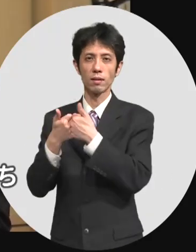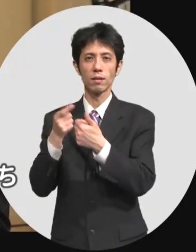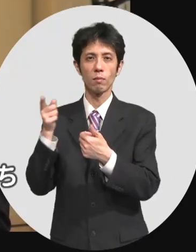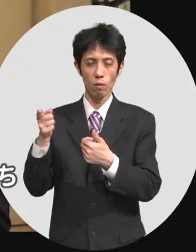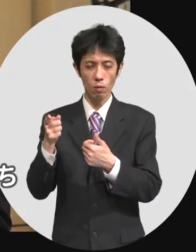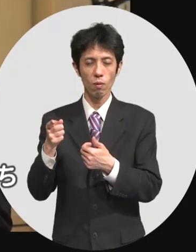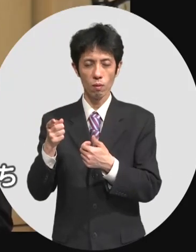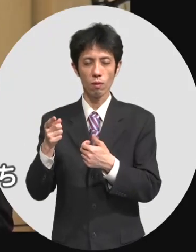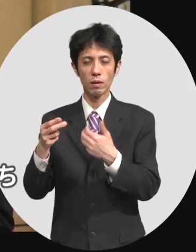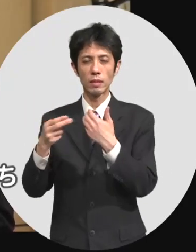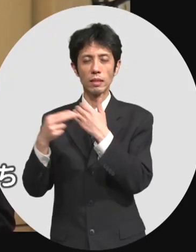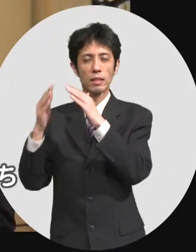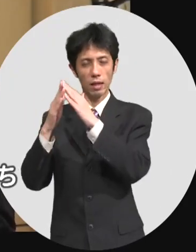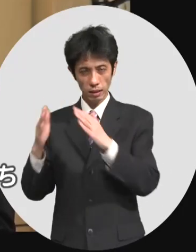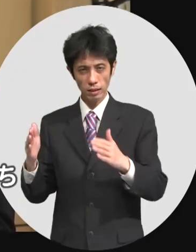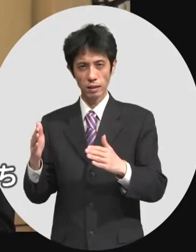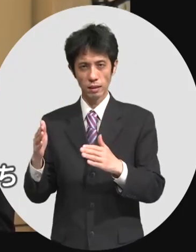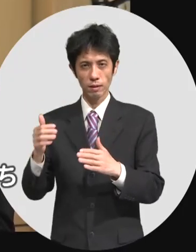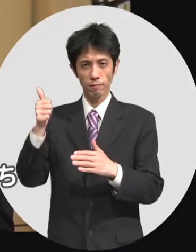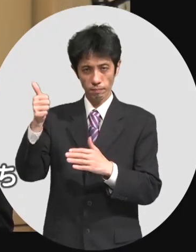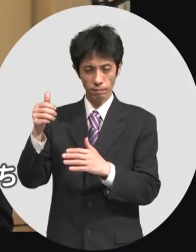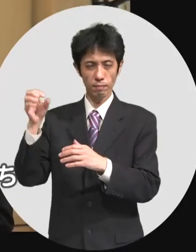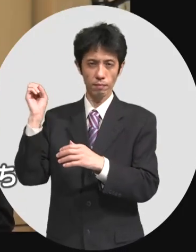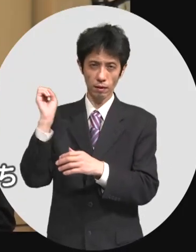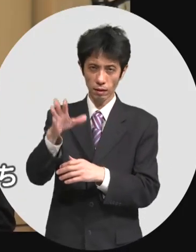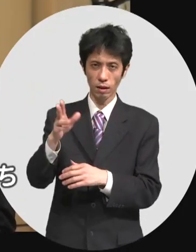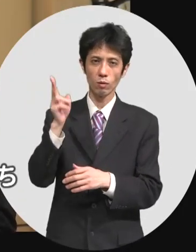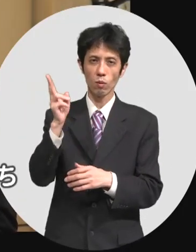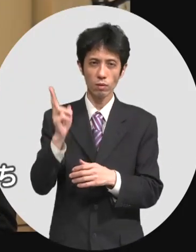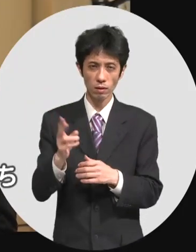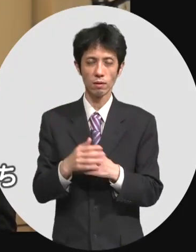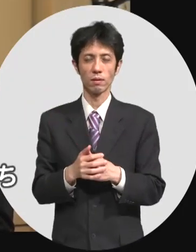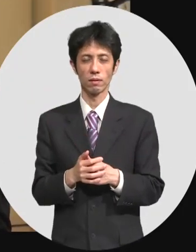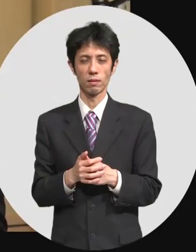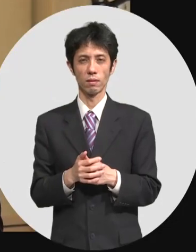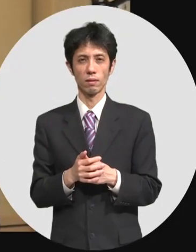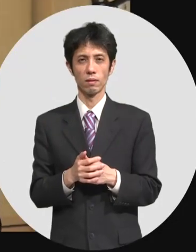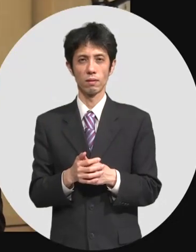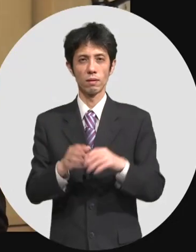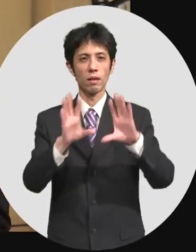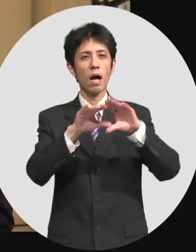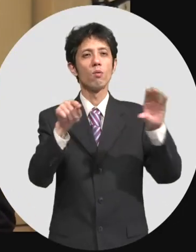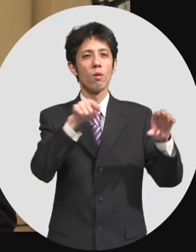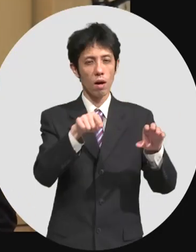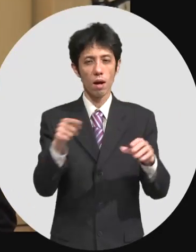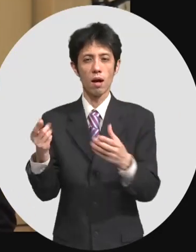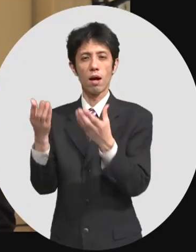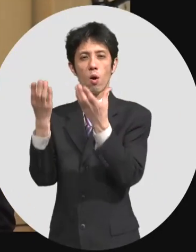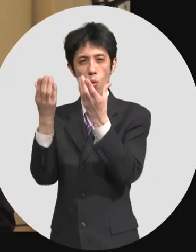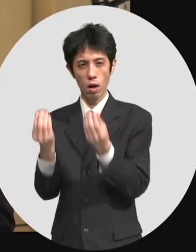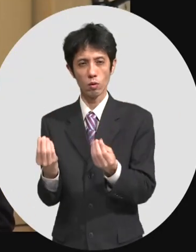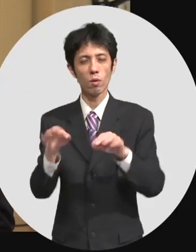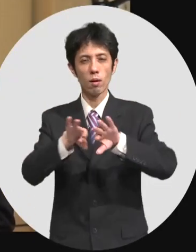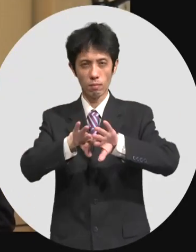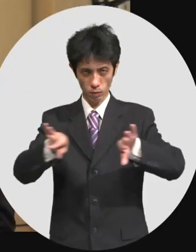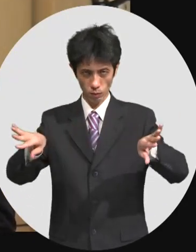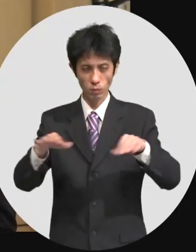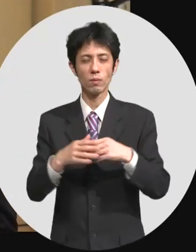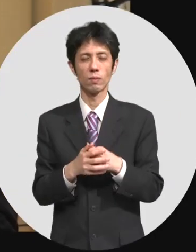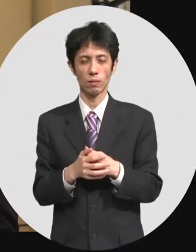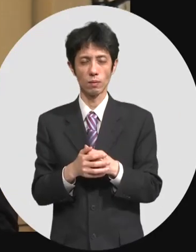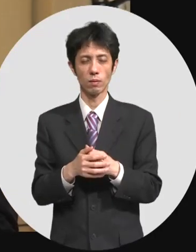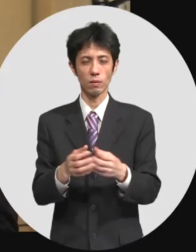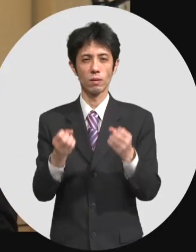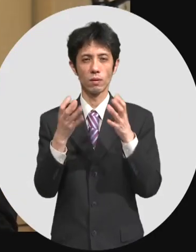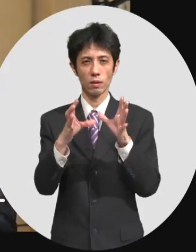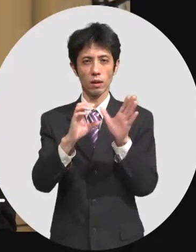どの会議でも、京都医師会の松井会長がお話しされてましたように、これは緩和イコール決